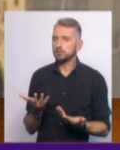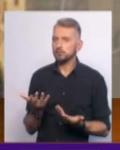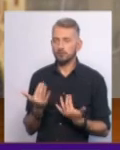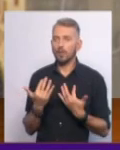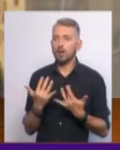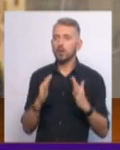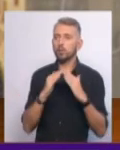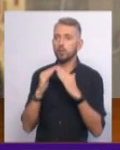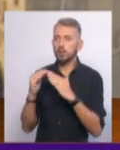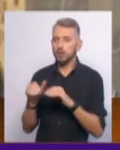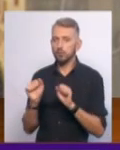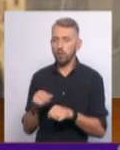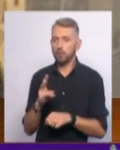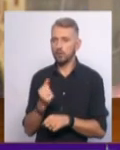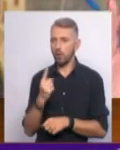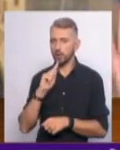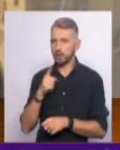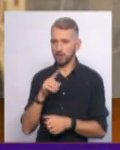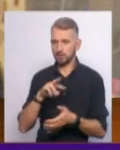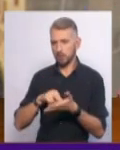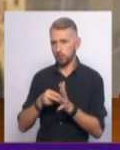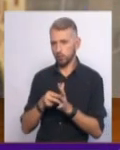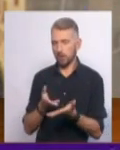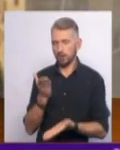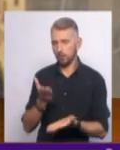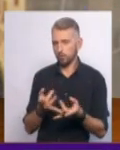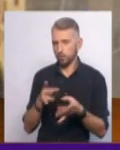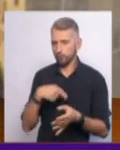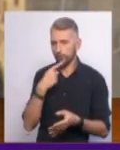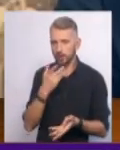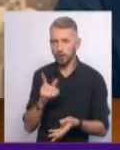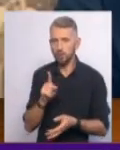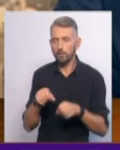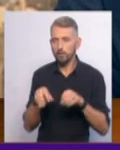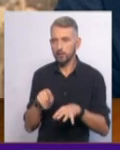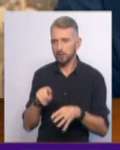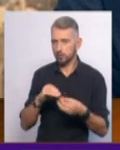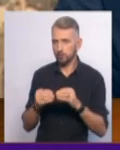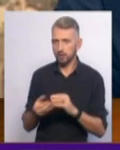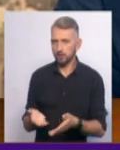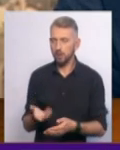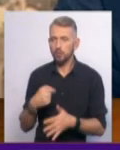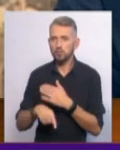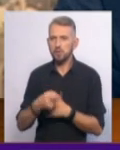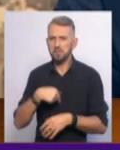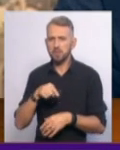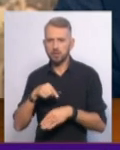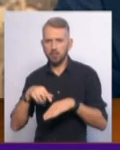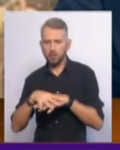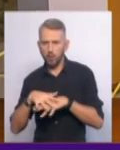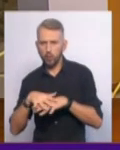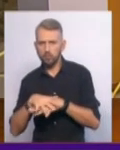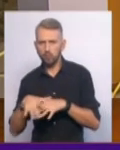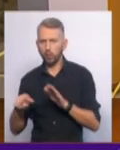скільки будинків можна на один рік закласти, якщо так просто говорити, щоб вирішити ось ці проблеми? Тому що ми там рахуємо іноді з депутатами,